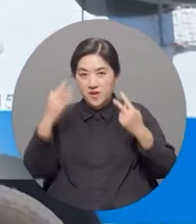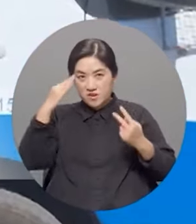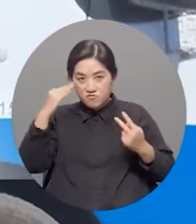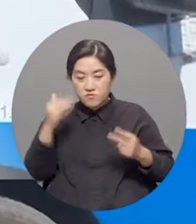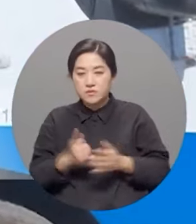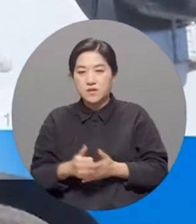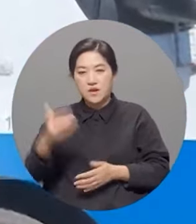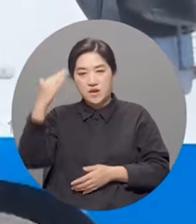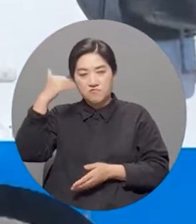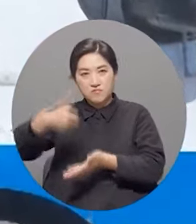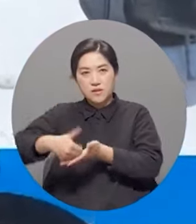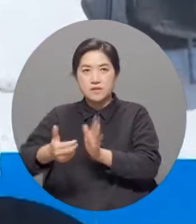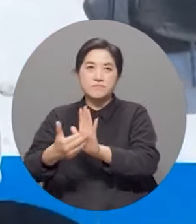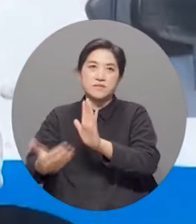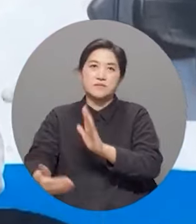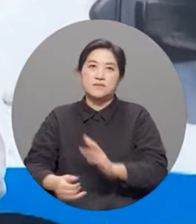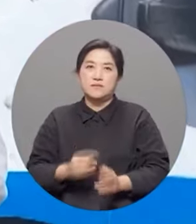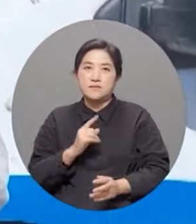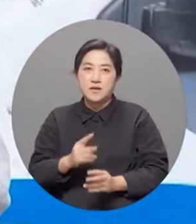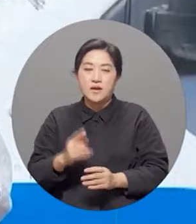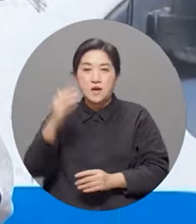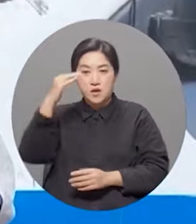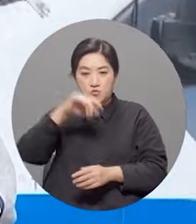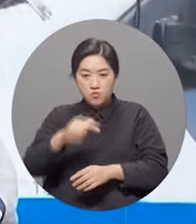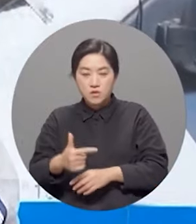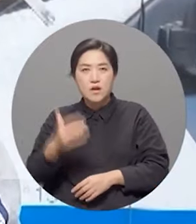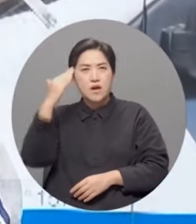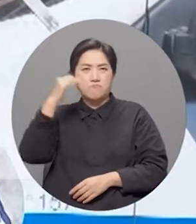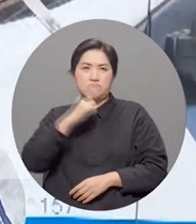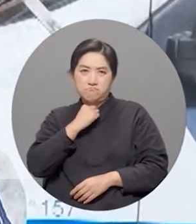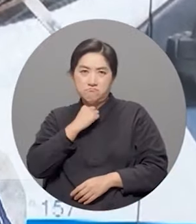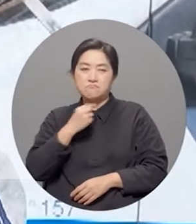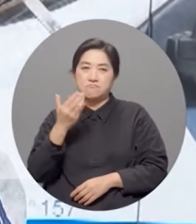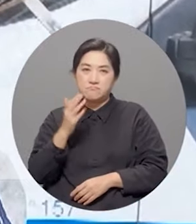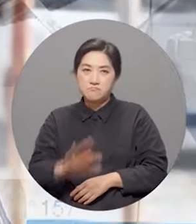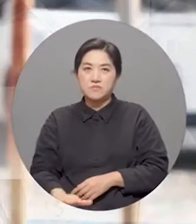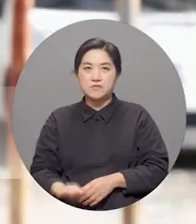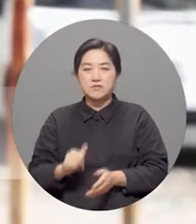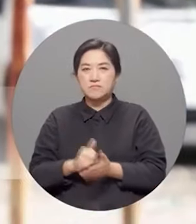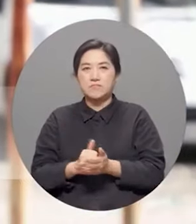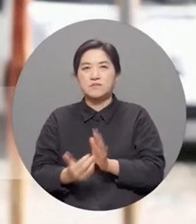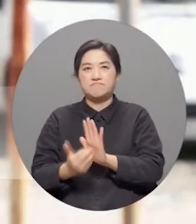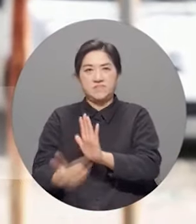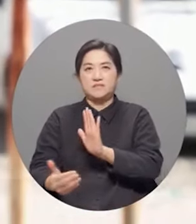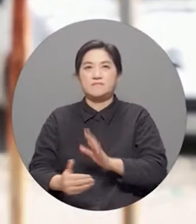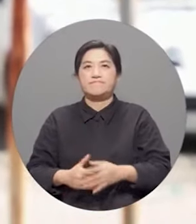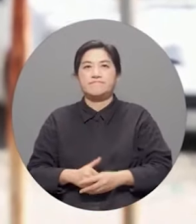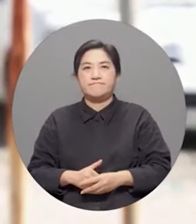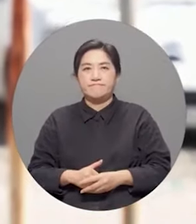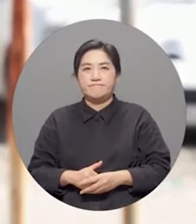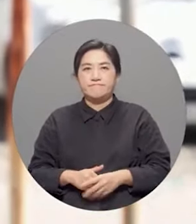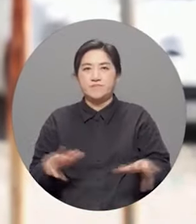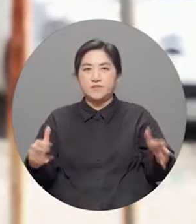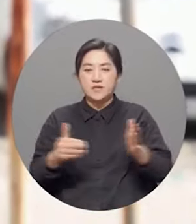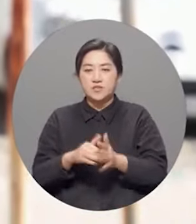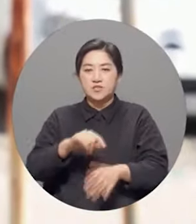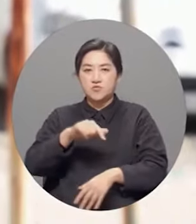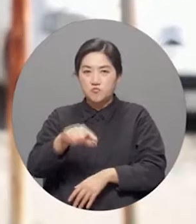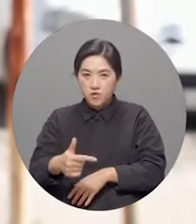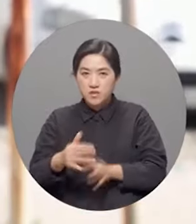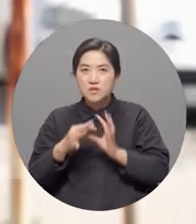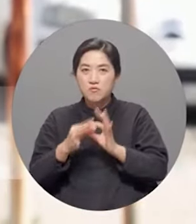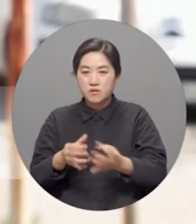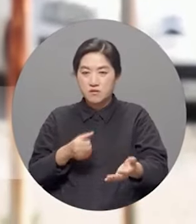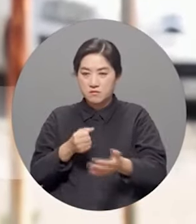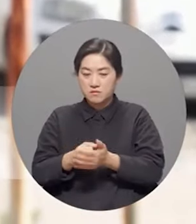인도 요청은 기각했습니다. 권 씨 역시 한국행을 강하게 주장해 왔지만 받아들여지지 않았습니다. 지금까지 권 씨와 관련한